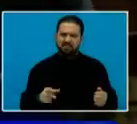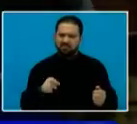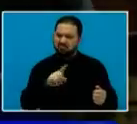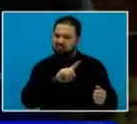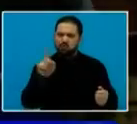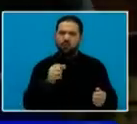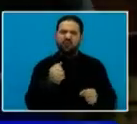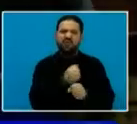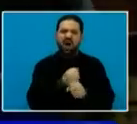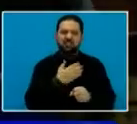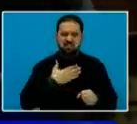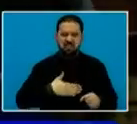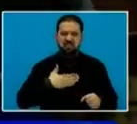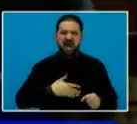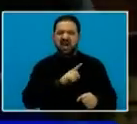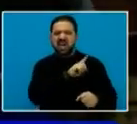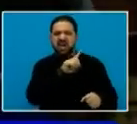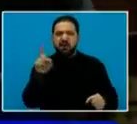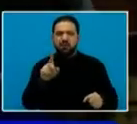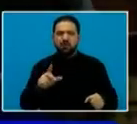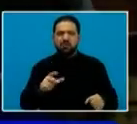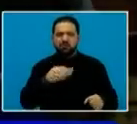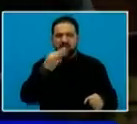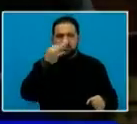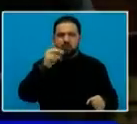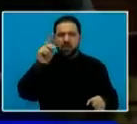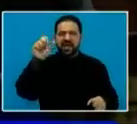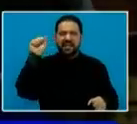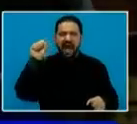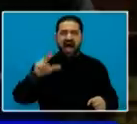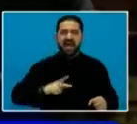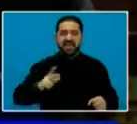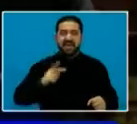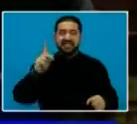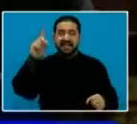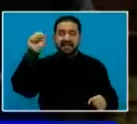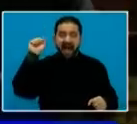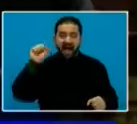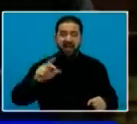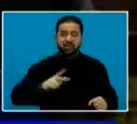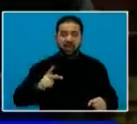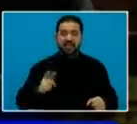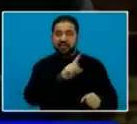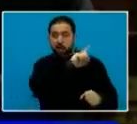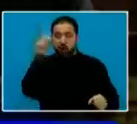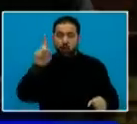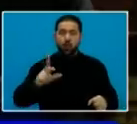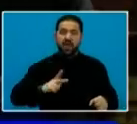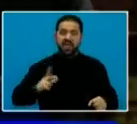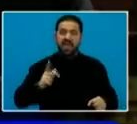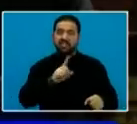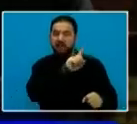plac nimănui. Spune ceea ce este da, este da, și ceea ce este nu, este nu. În curajul